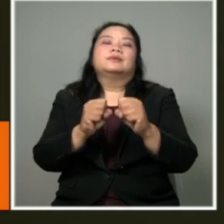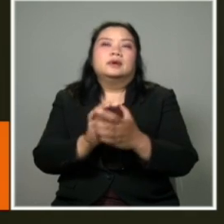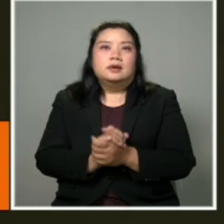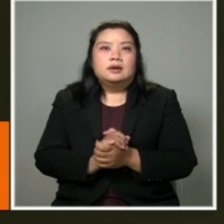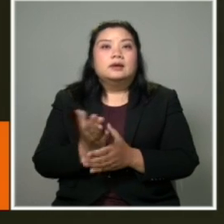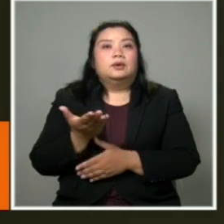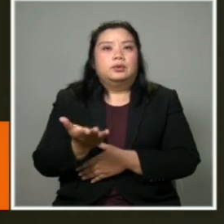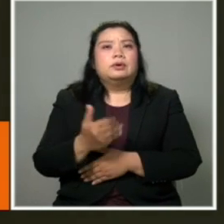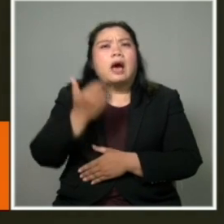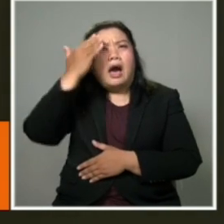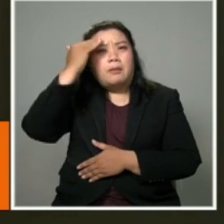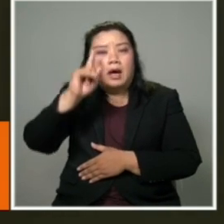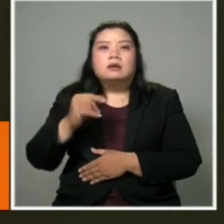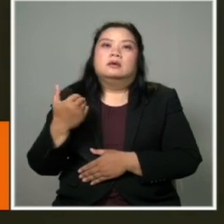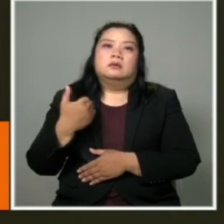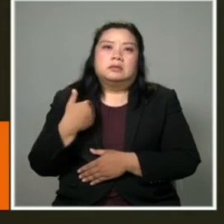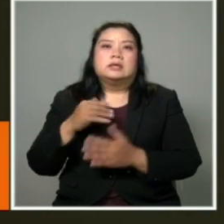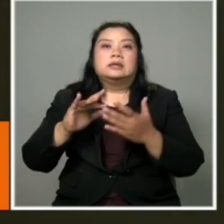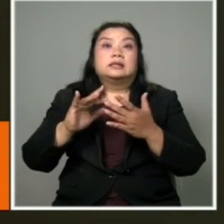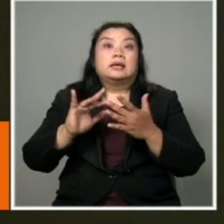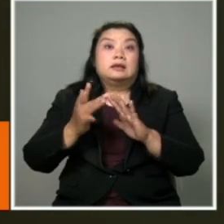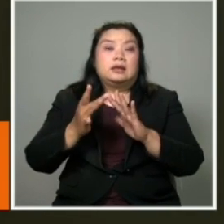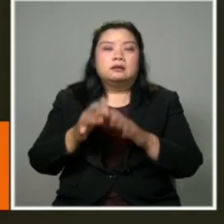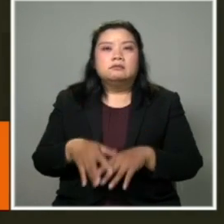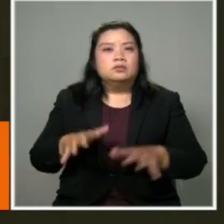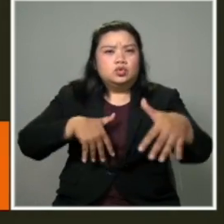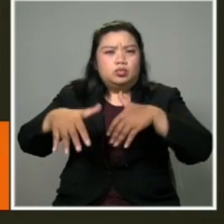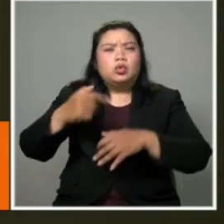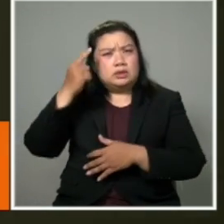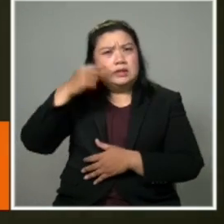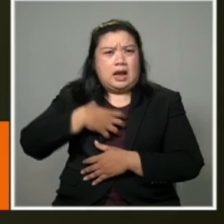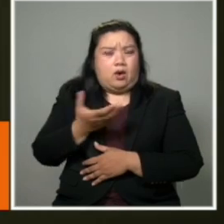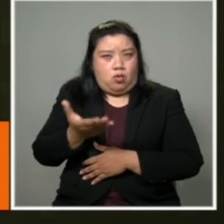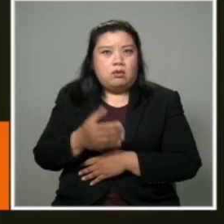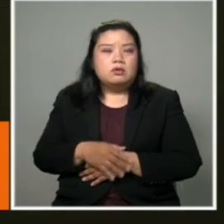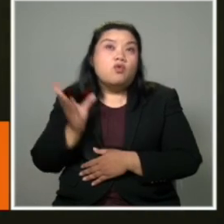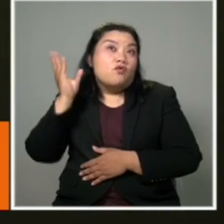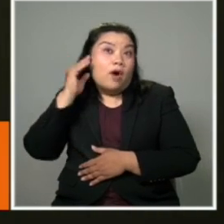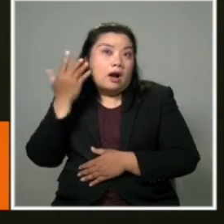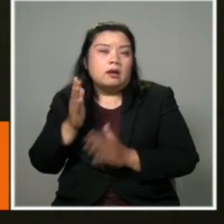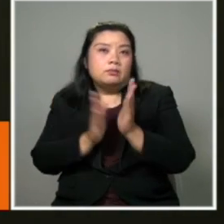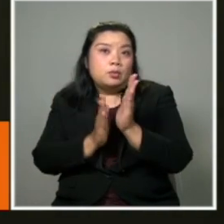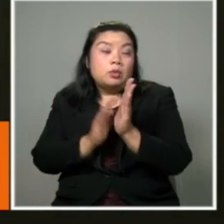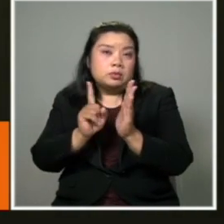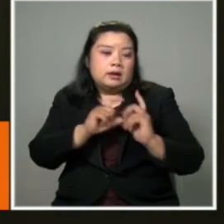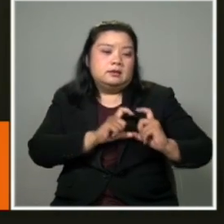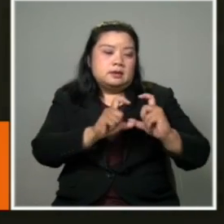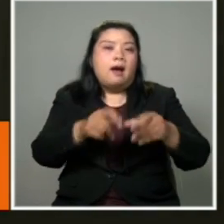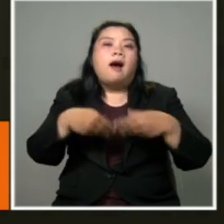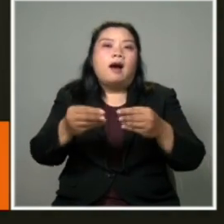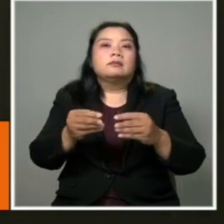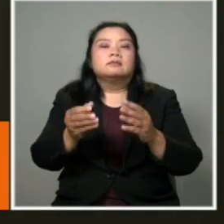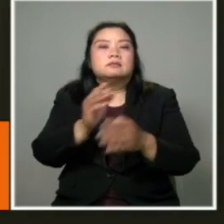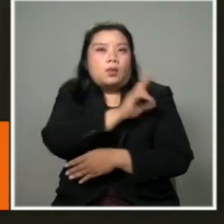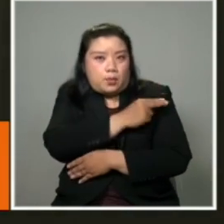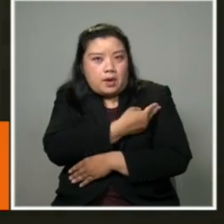กรรมดังกล่าวนั้นสืบเนื่องมาจากโลกโซเชียลเสนอแคมเปญเสียงปรบมือคือกำลังใจเพื่อปรบมือให้กำลังใจทีมแพทย์พยาบ